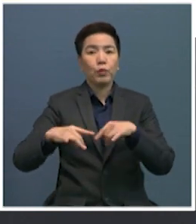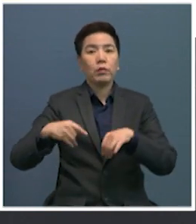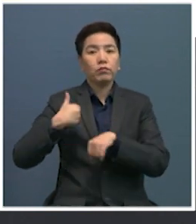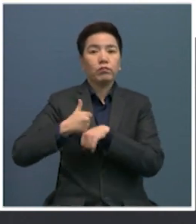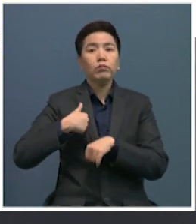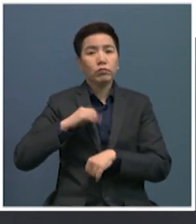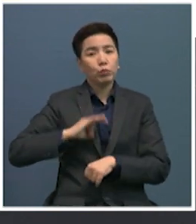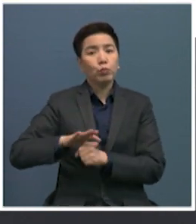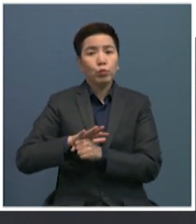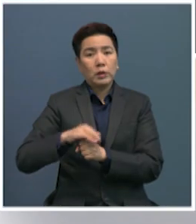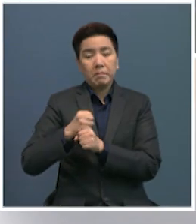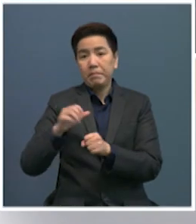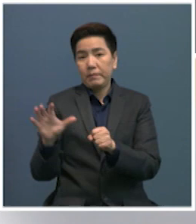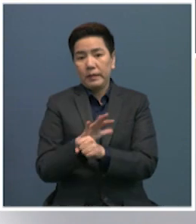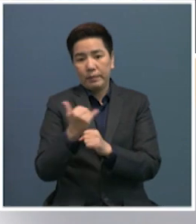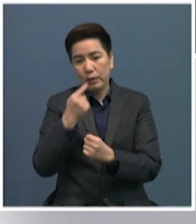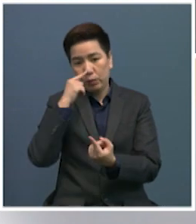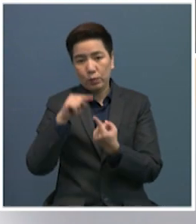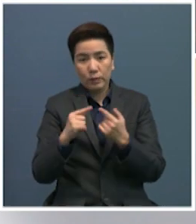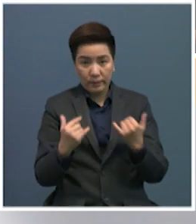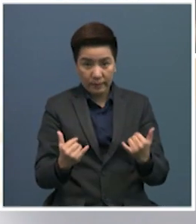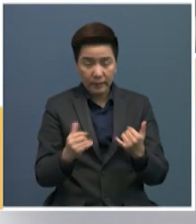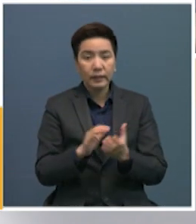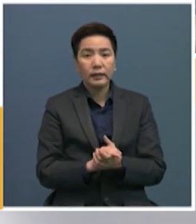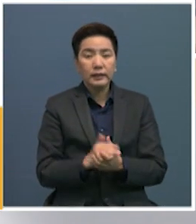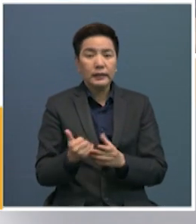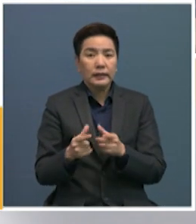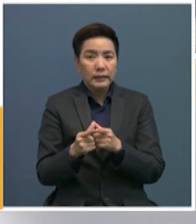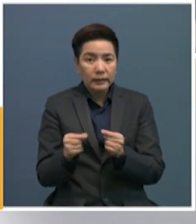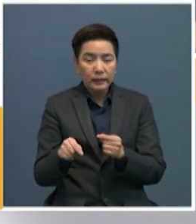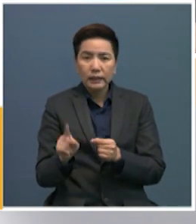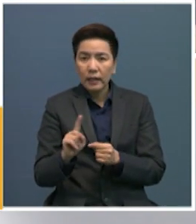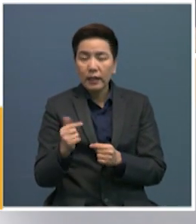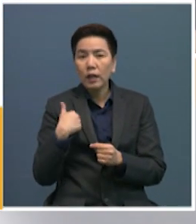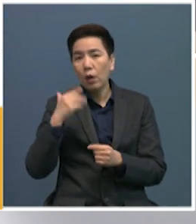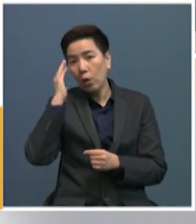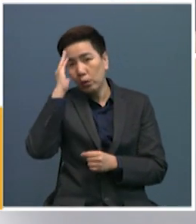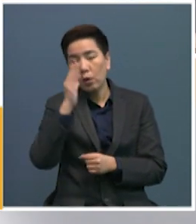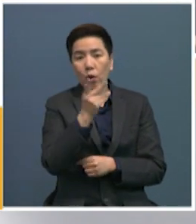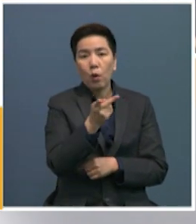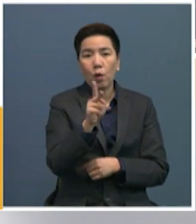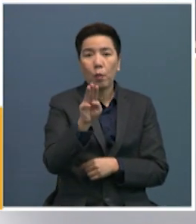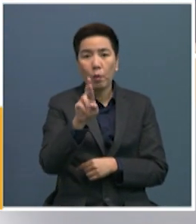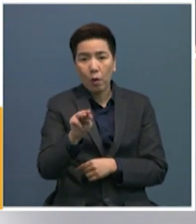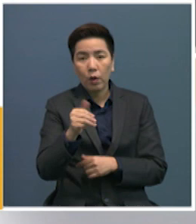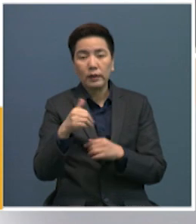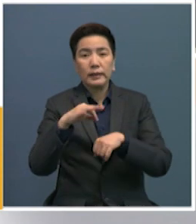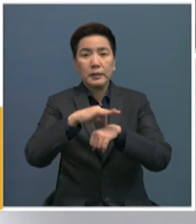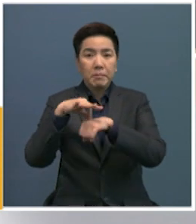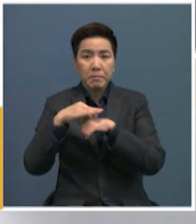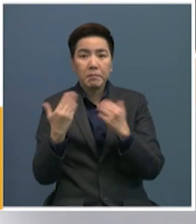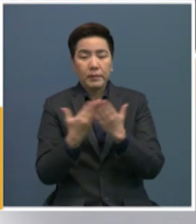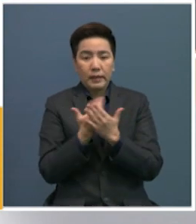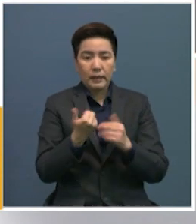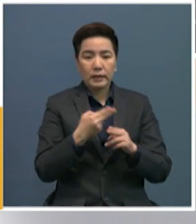ถือว่าใส่คันก็ทำงานเต็มที่แล้วในจุดนี้นะคะส่วนเรื่องของการที่จะมีการปรับคณะรัฐมนตรีหรือเปล่าทั้ง